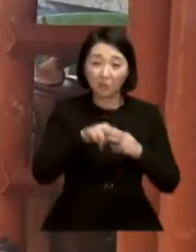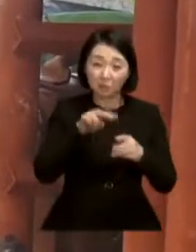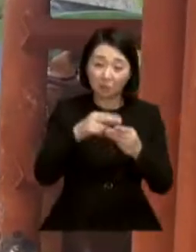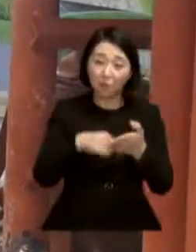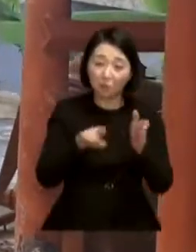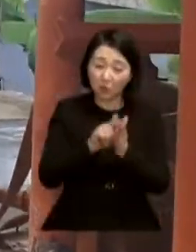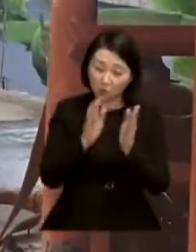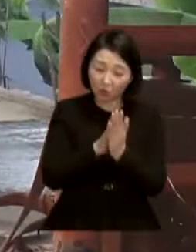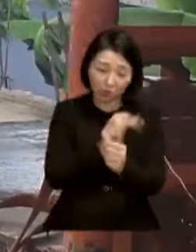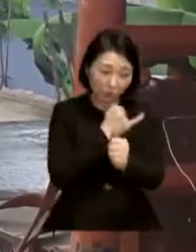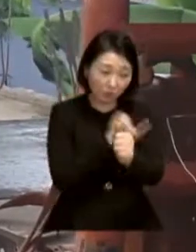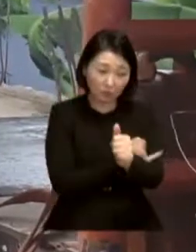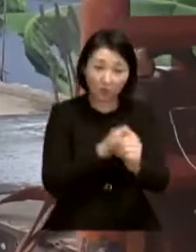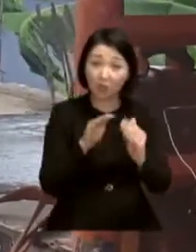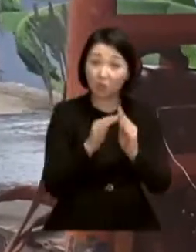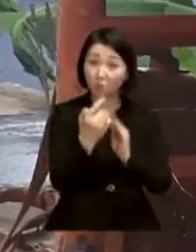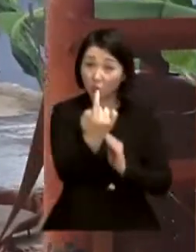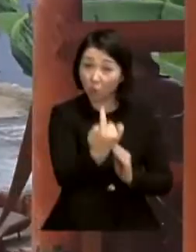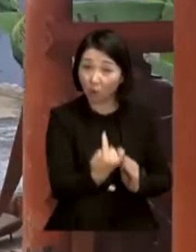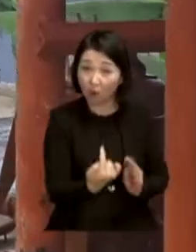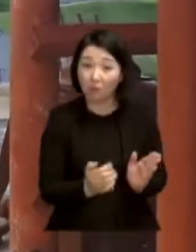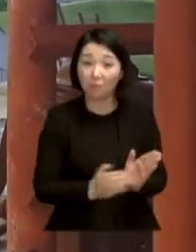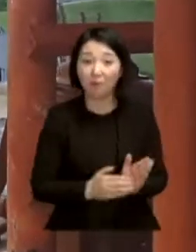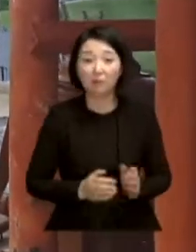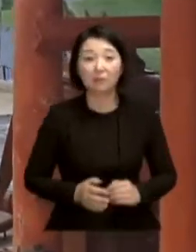권사님께서 이곳에 방문하셨을 때